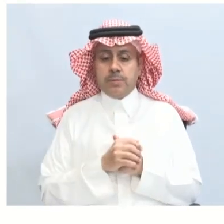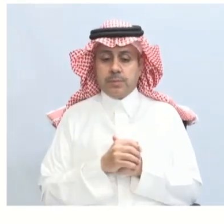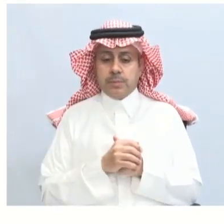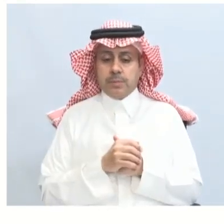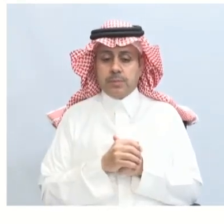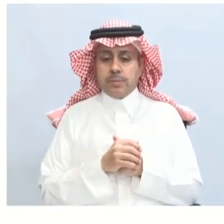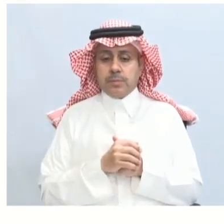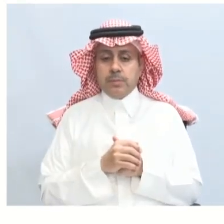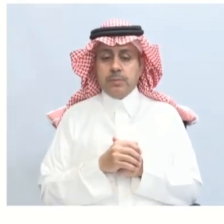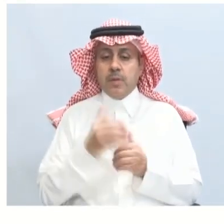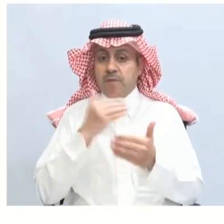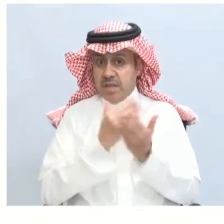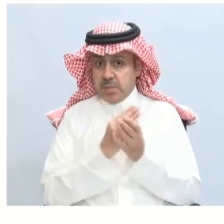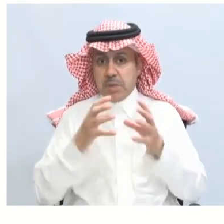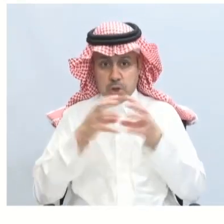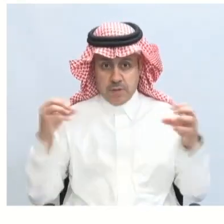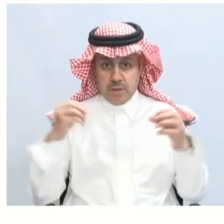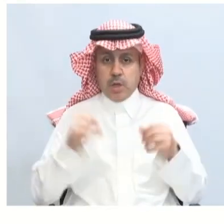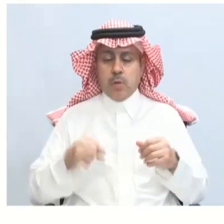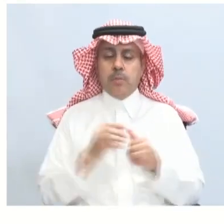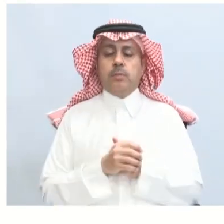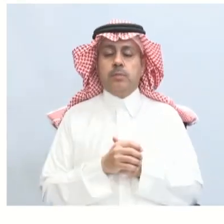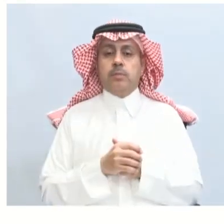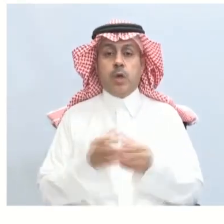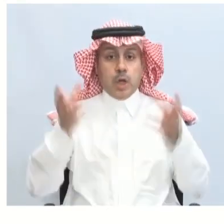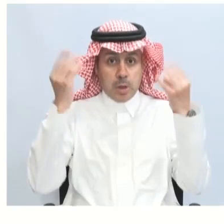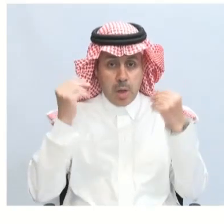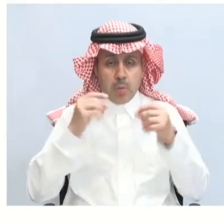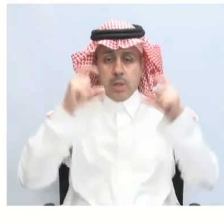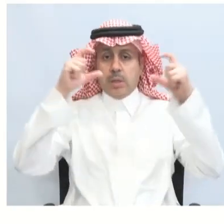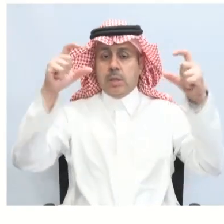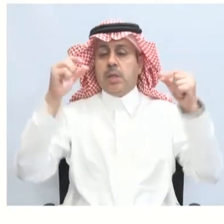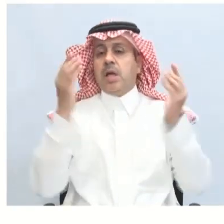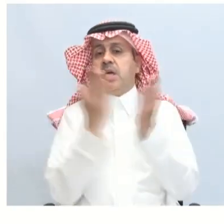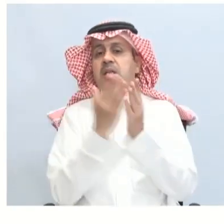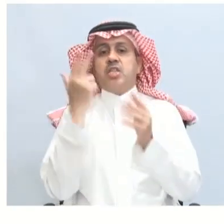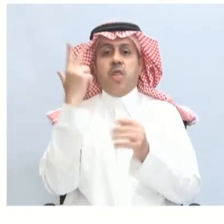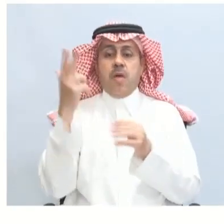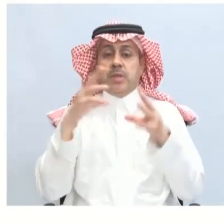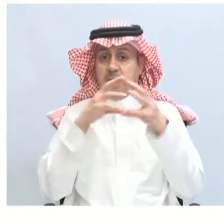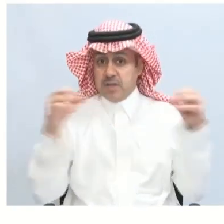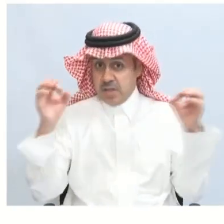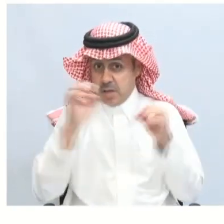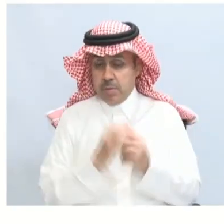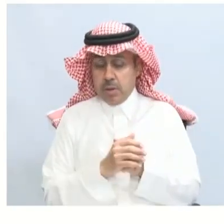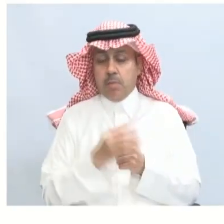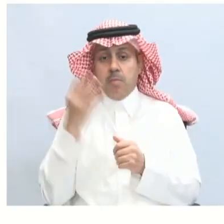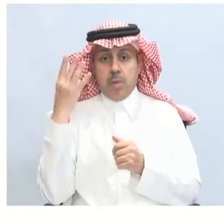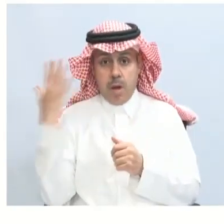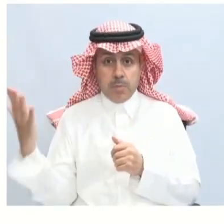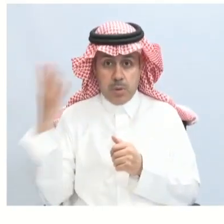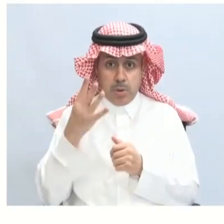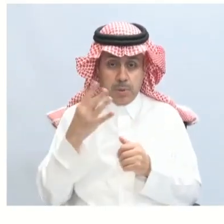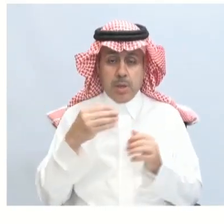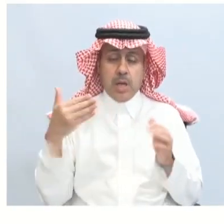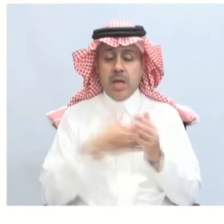الله سنكون معا في قسم التفسير سناخذ سويا الدرس الثامن تفسير الايات من الايه 45 الى الايه